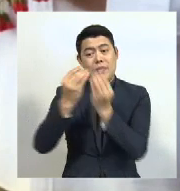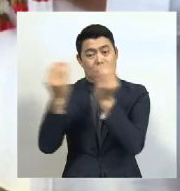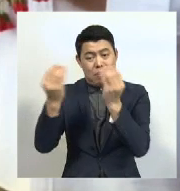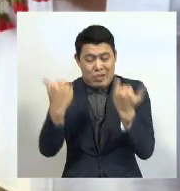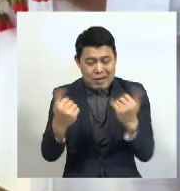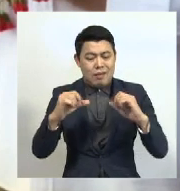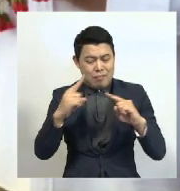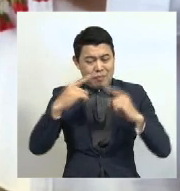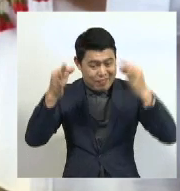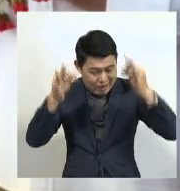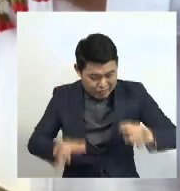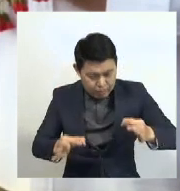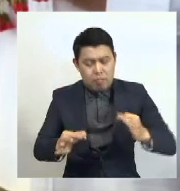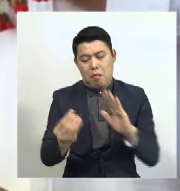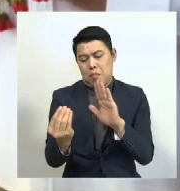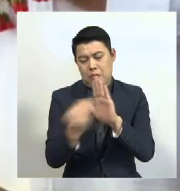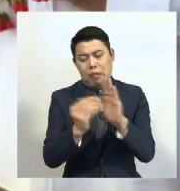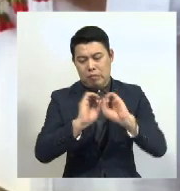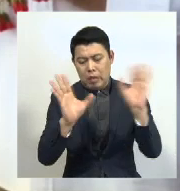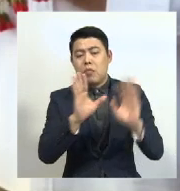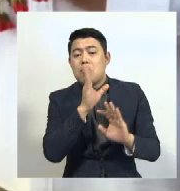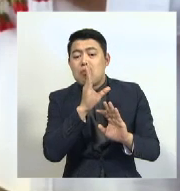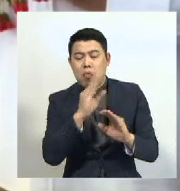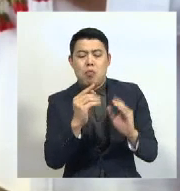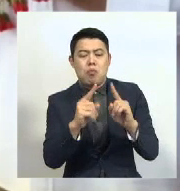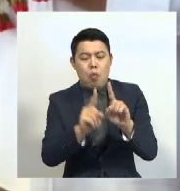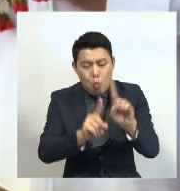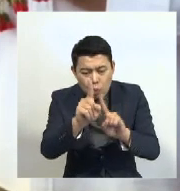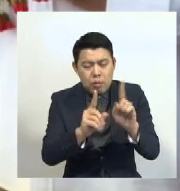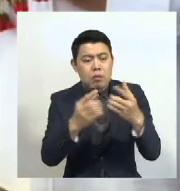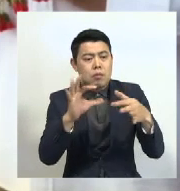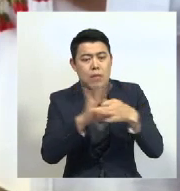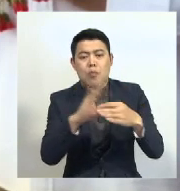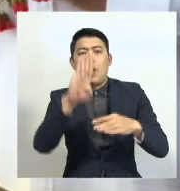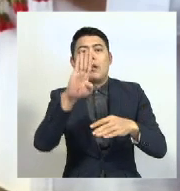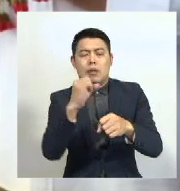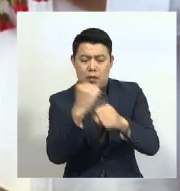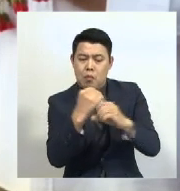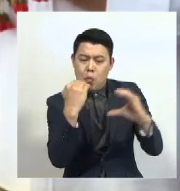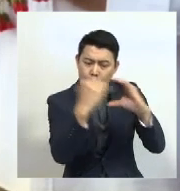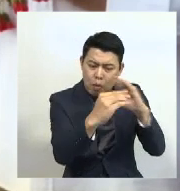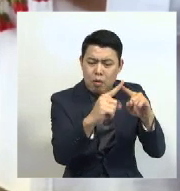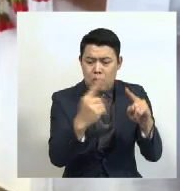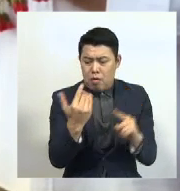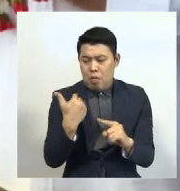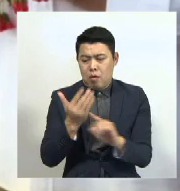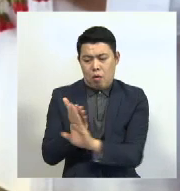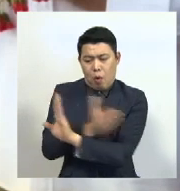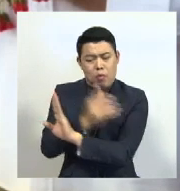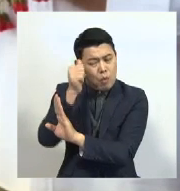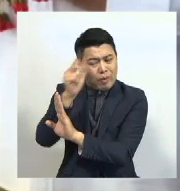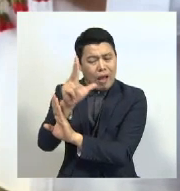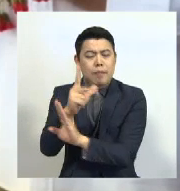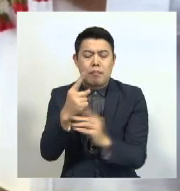ดสินในวันนี้เนี่ยนะคะก็ระบุไว้อย่างชัดเจนว่าการโอนหุ้นเนี่ยนะคะของคุณธนาธรซึ่งก็รู้อยู่แล้วก่อนวันเลือกตั้ง3